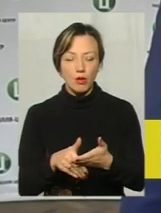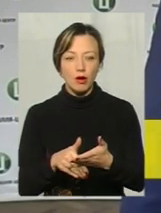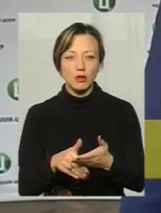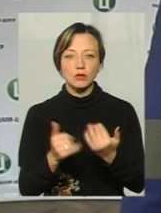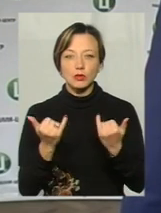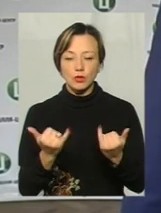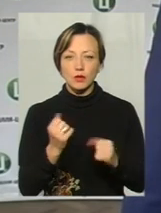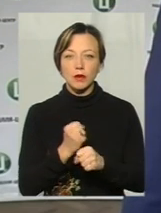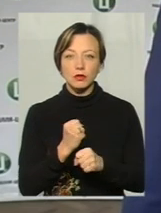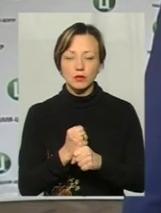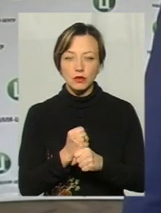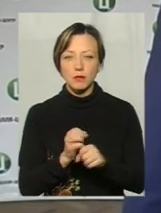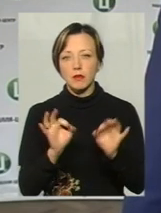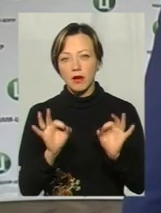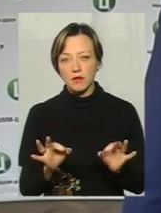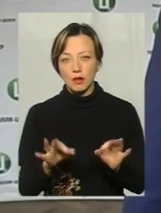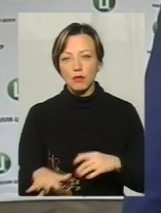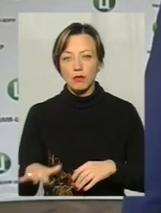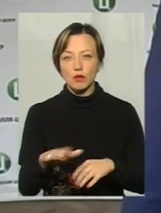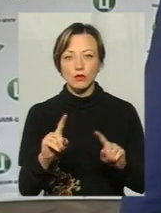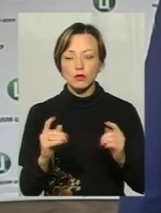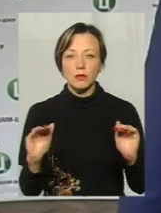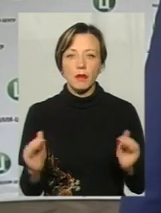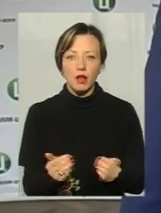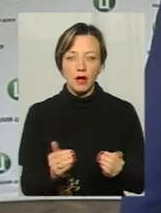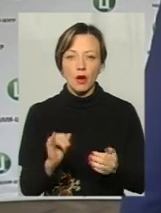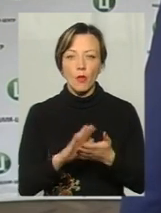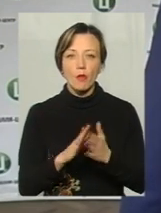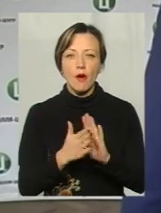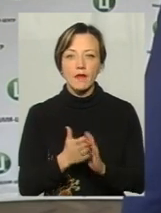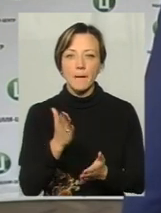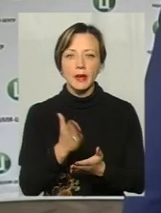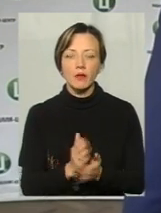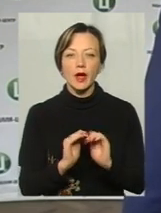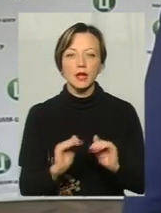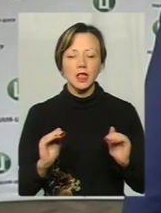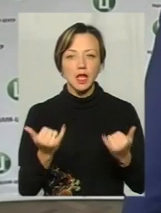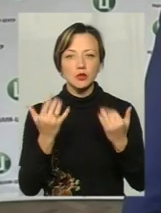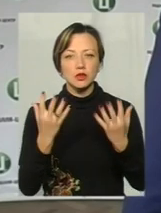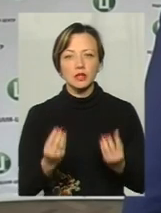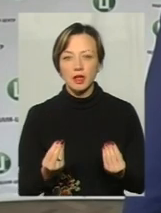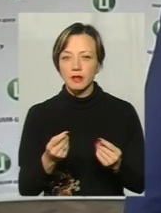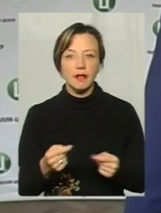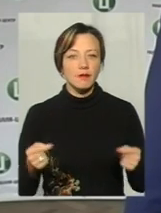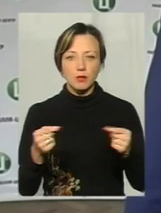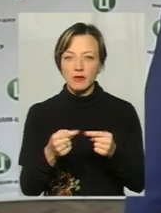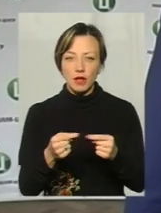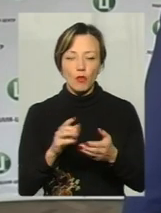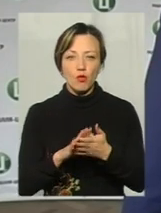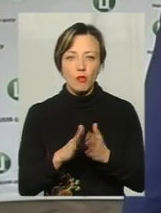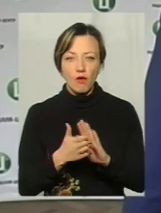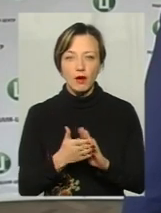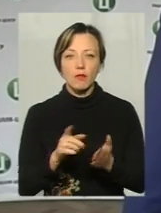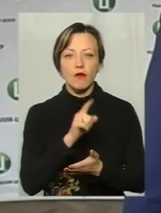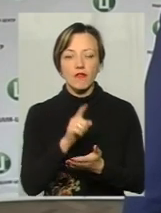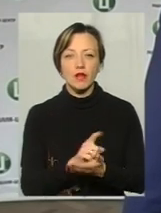воно сьогодні функціонує, правда, площа дуже мала, і умови перебування дітей на сьогоднішній день не відповідають тим умовам,